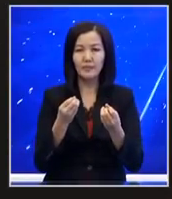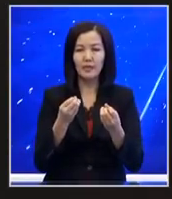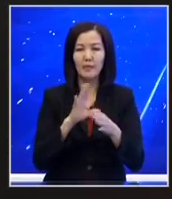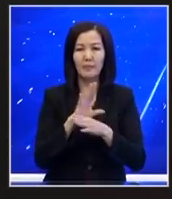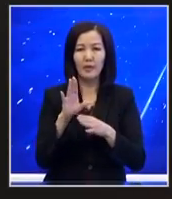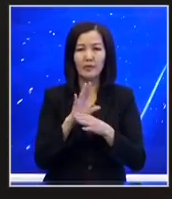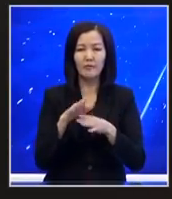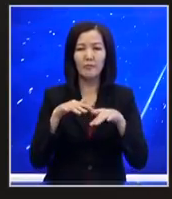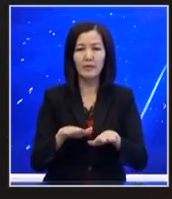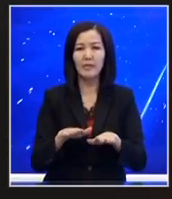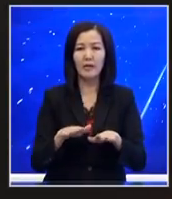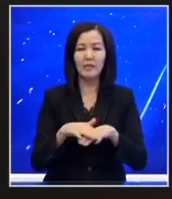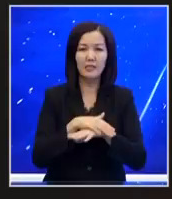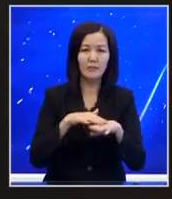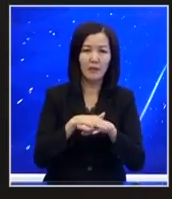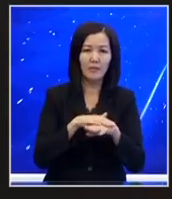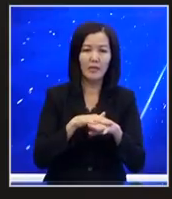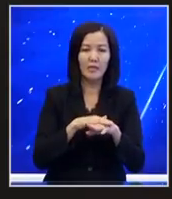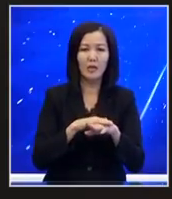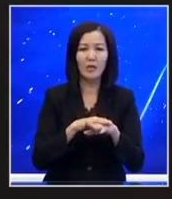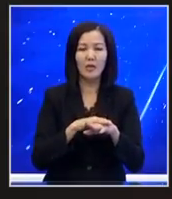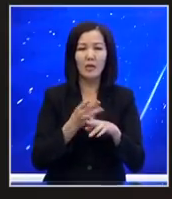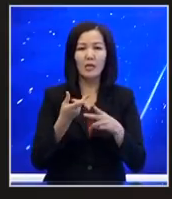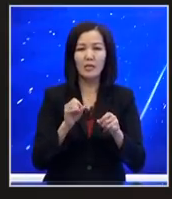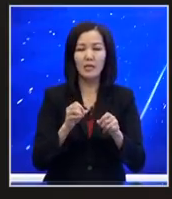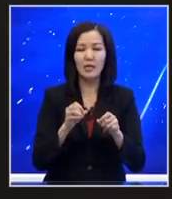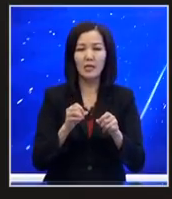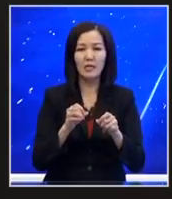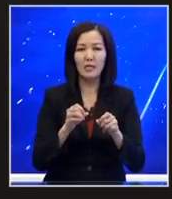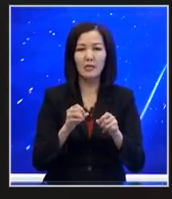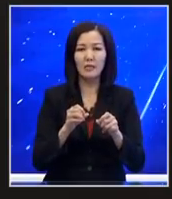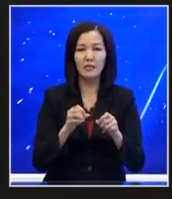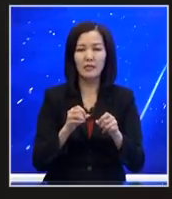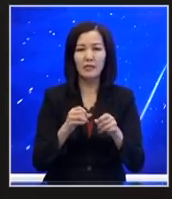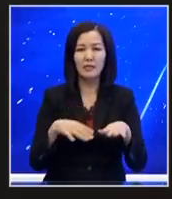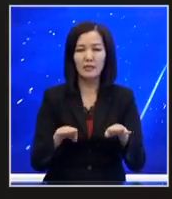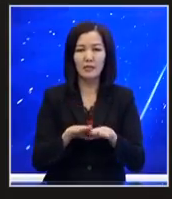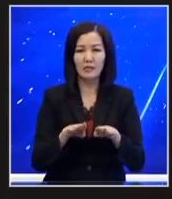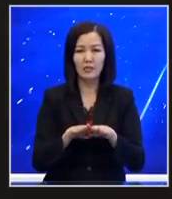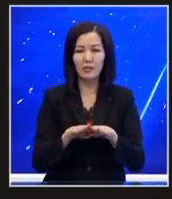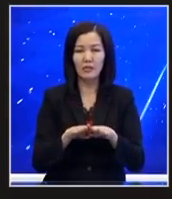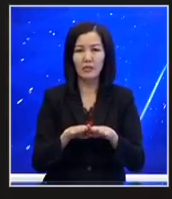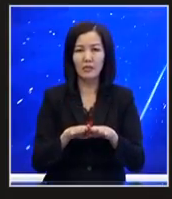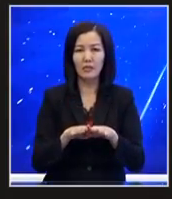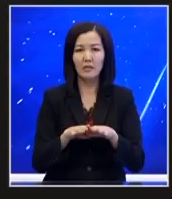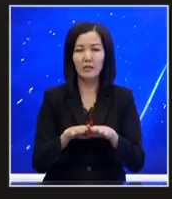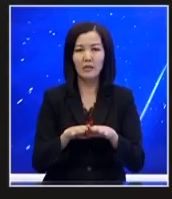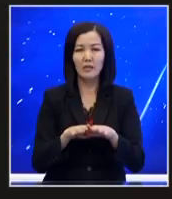производится в местах скопления людей, много людей, где также народном